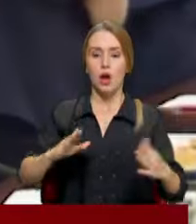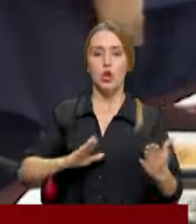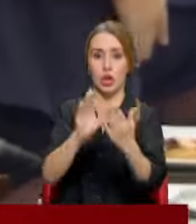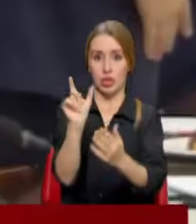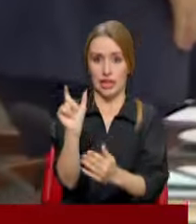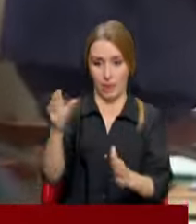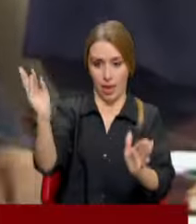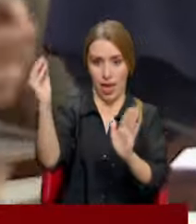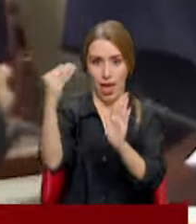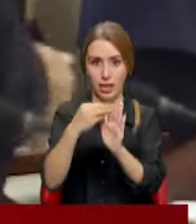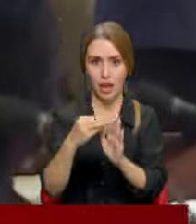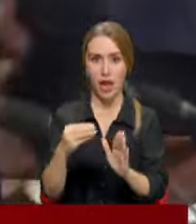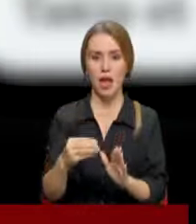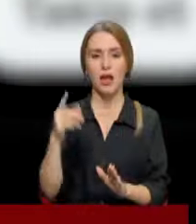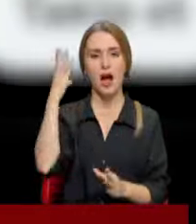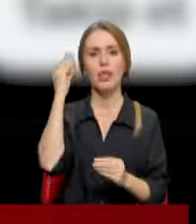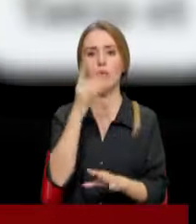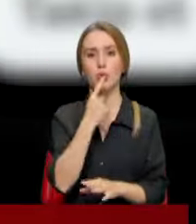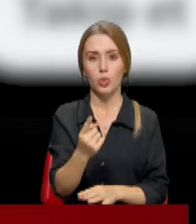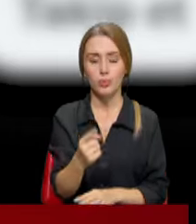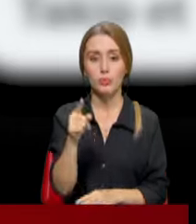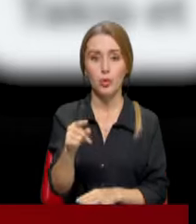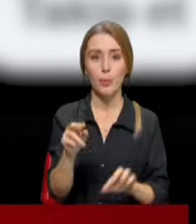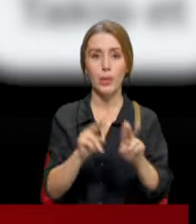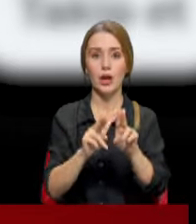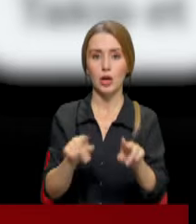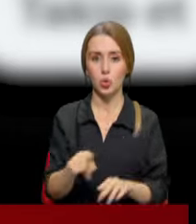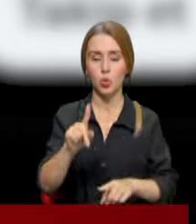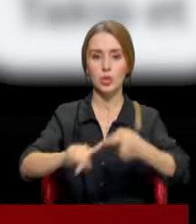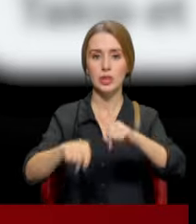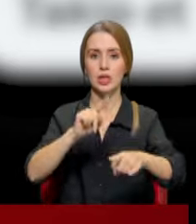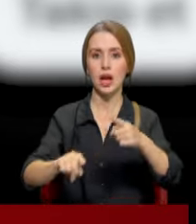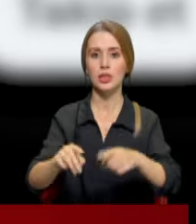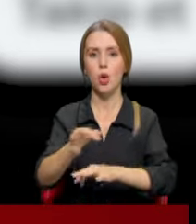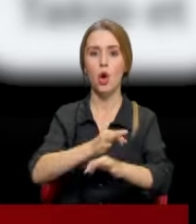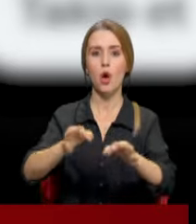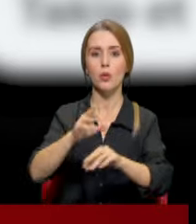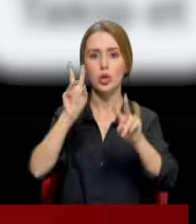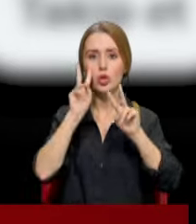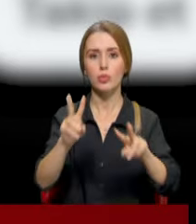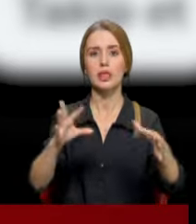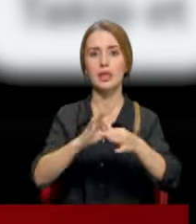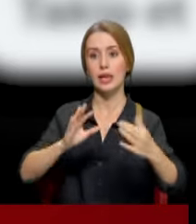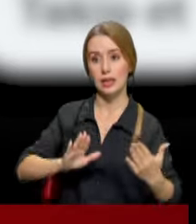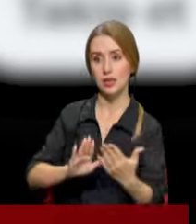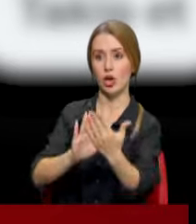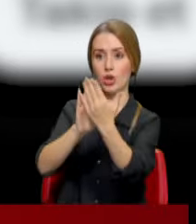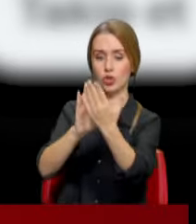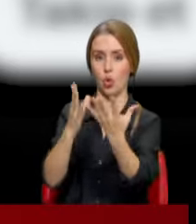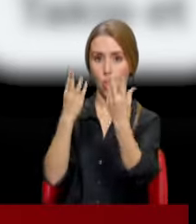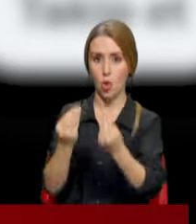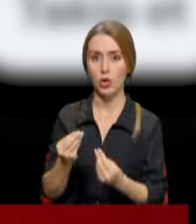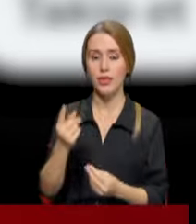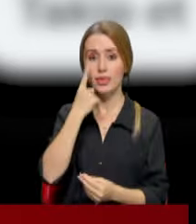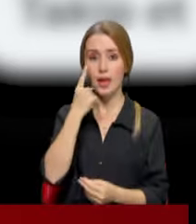ekleyerek sözlerinin çarpıtıldığını söyledi. PKK'nın bir Kürt siyasi hareketi olarak görülmesine yönelik karşı, geliştirilmiş bir